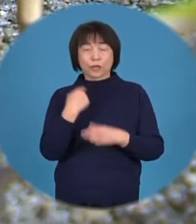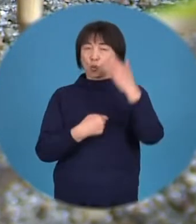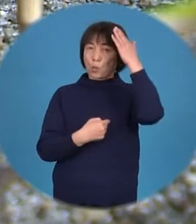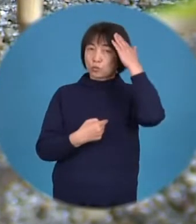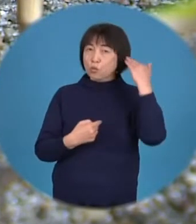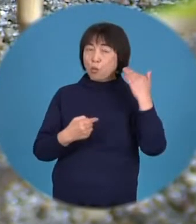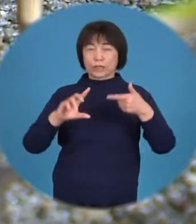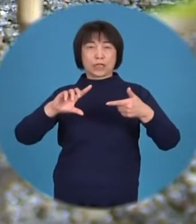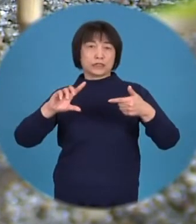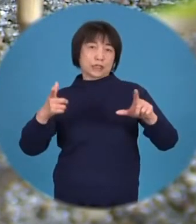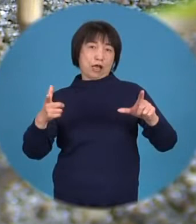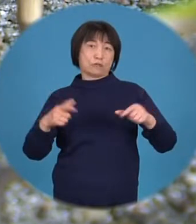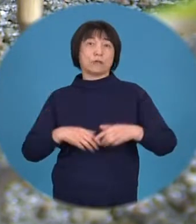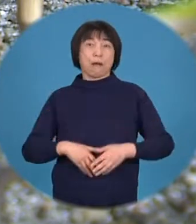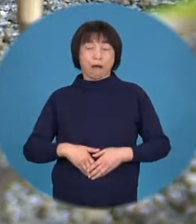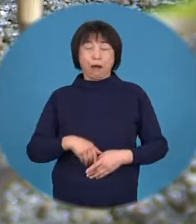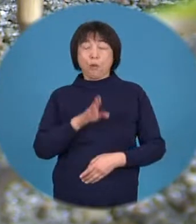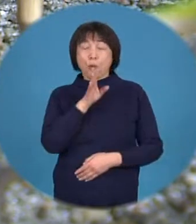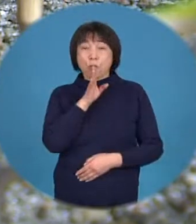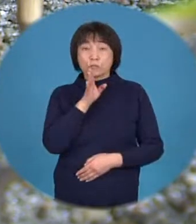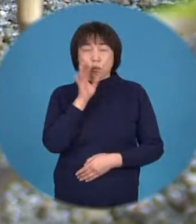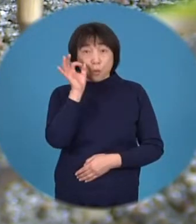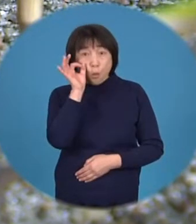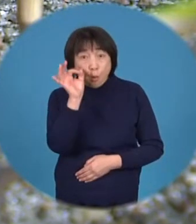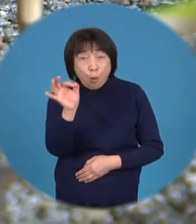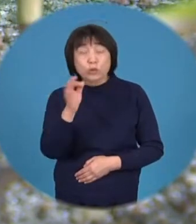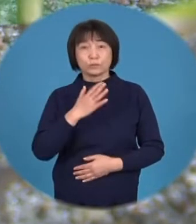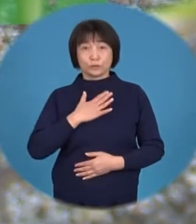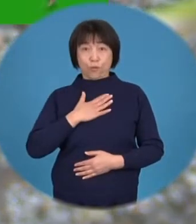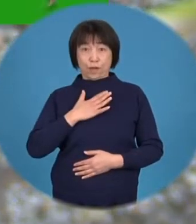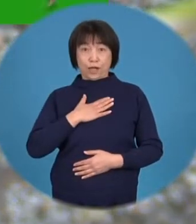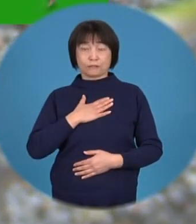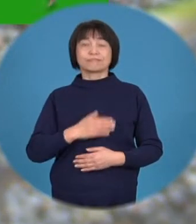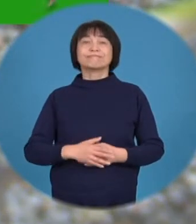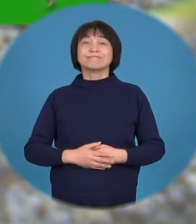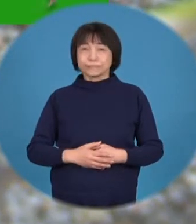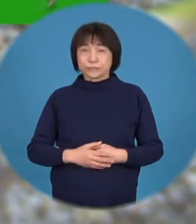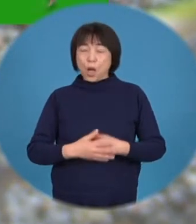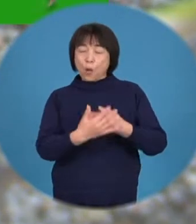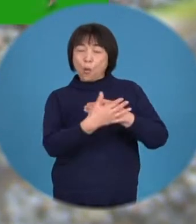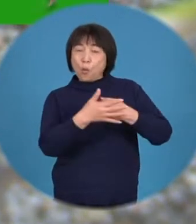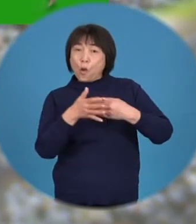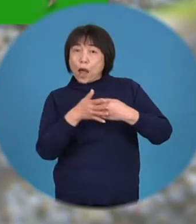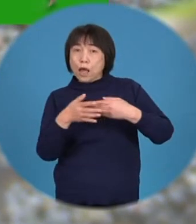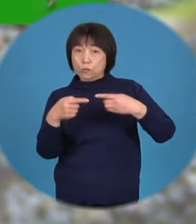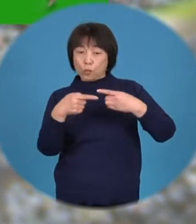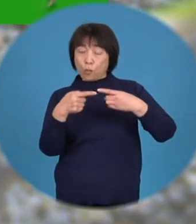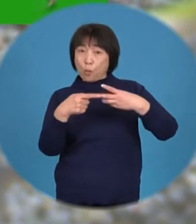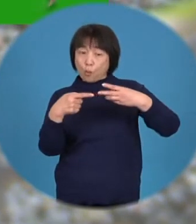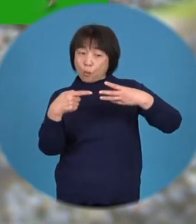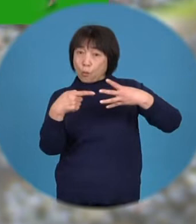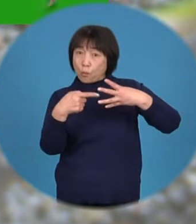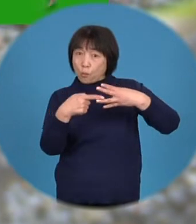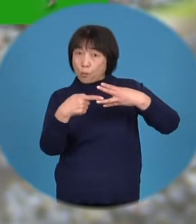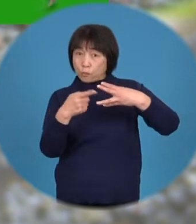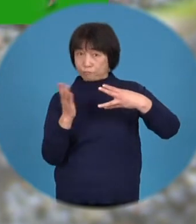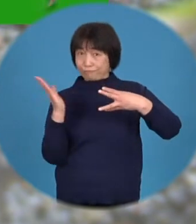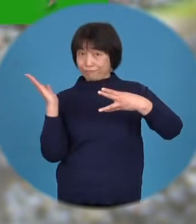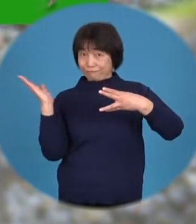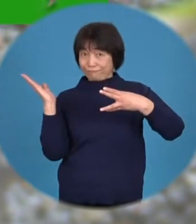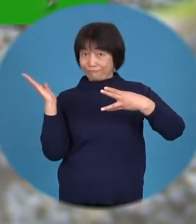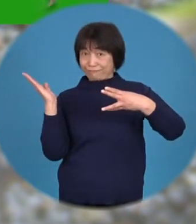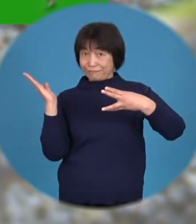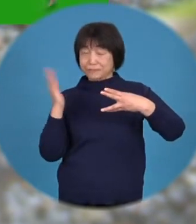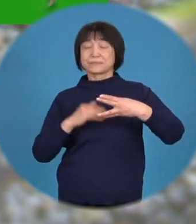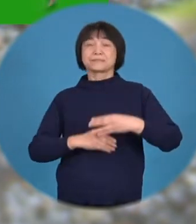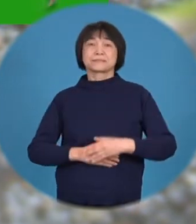います。 本当だ、よく見ると違いますね。 甲羅の横にある切れ込みがあるかないかでも見分けることができるんです